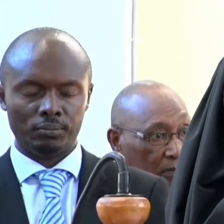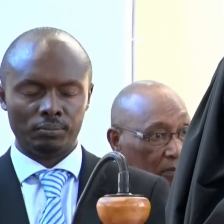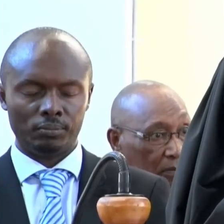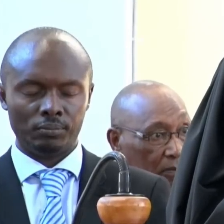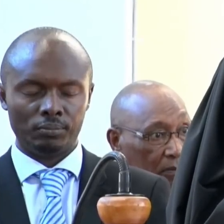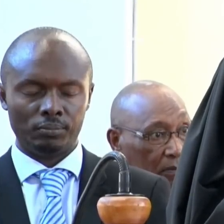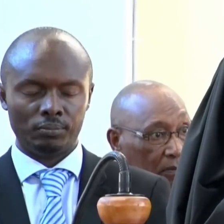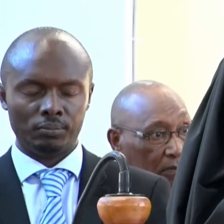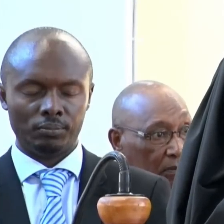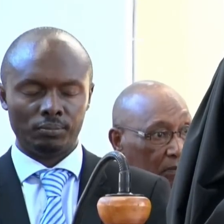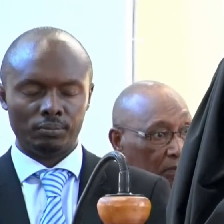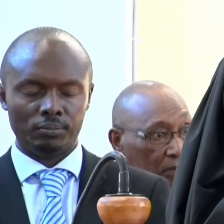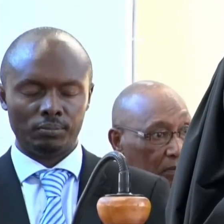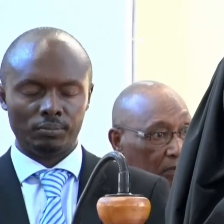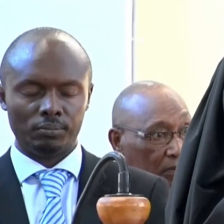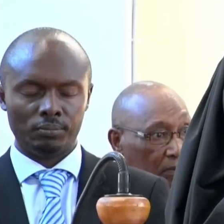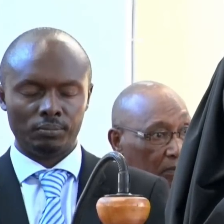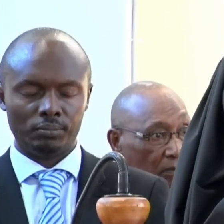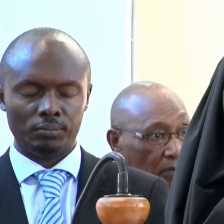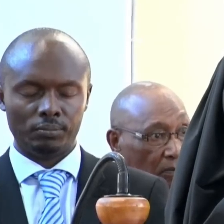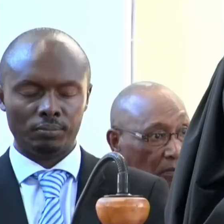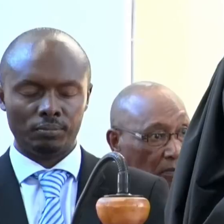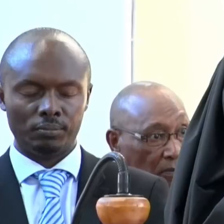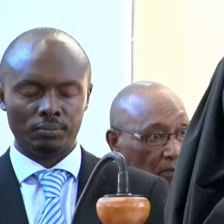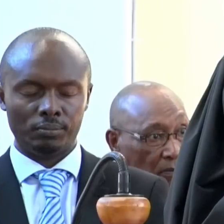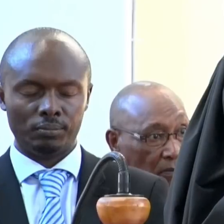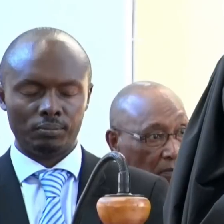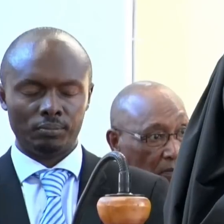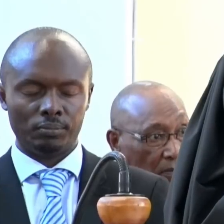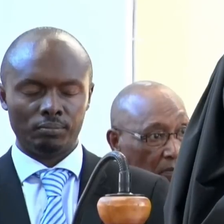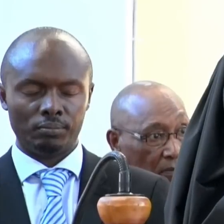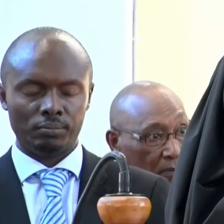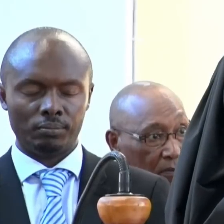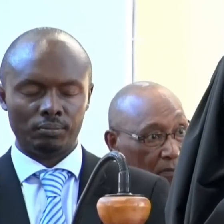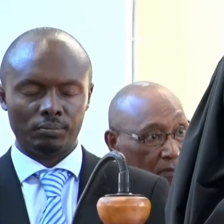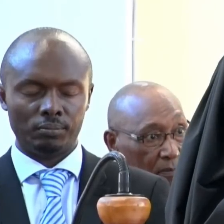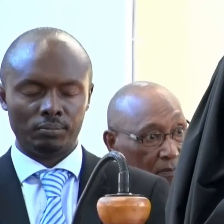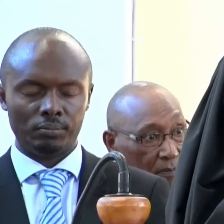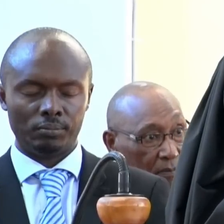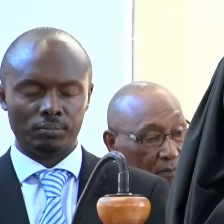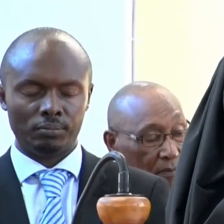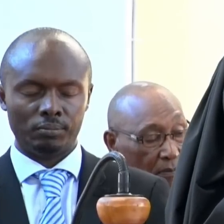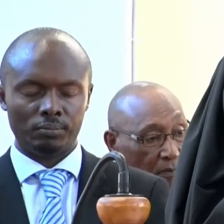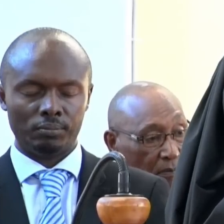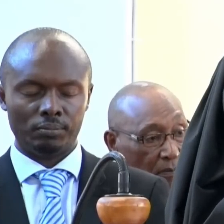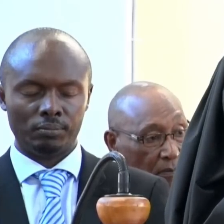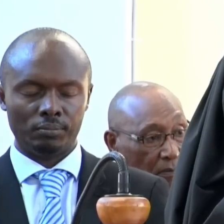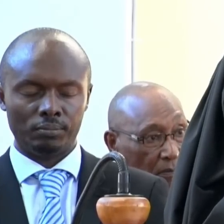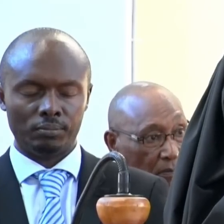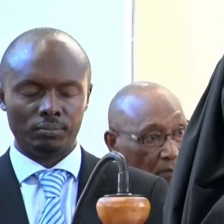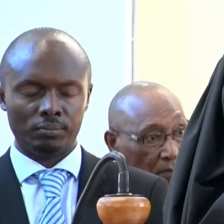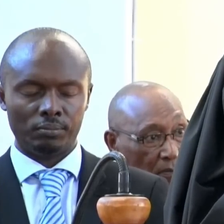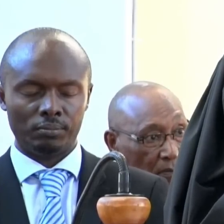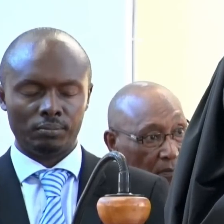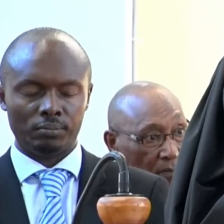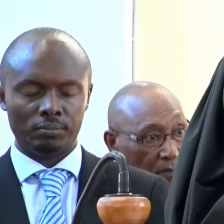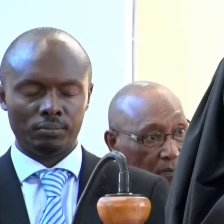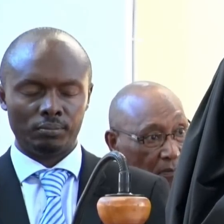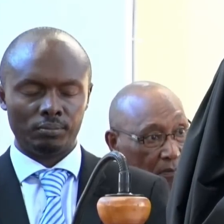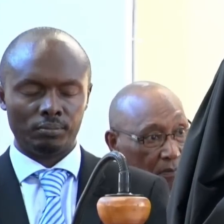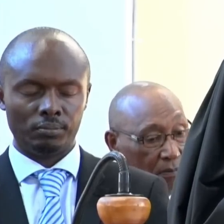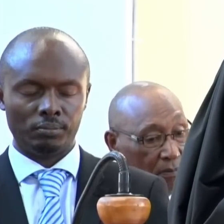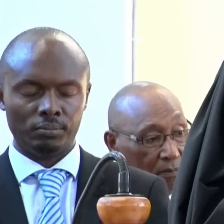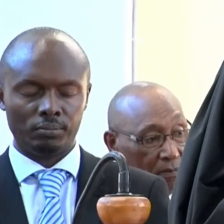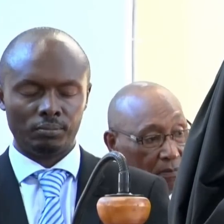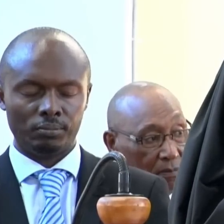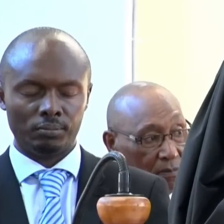gĩtĩ gĩaku, nigetha tũthikĩrĩrie ndũmĩrĩri yaku Ngai. Na niĩ he ciugo cia kwarĩria andũ aku Baba, hutia kanua